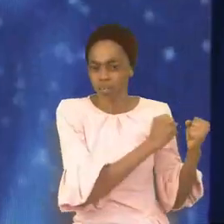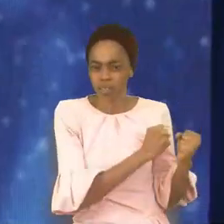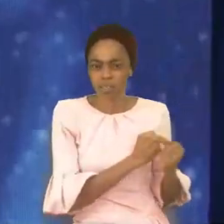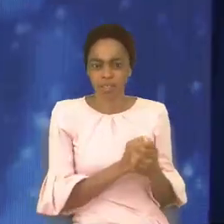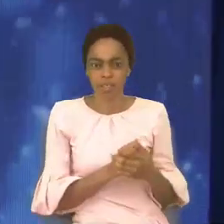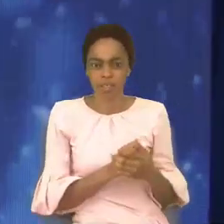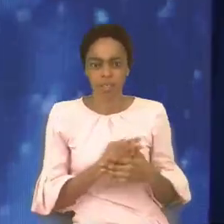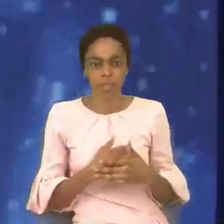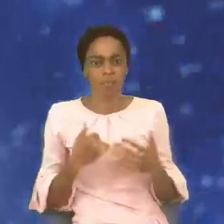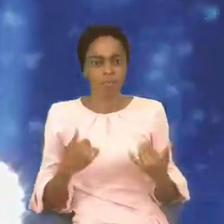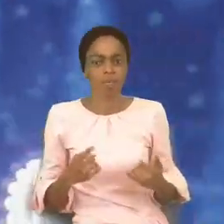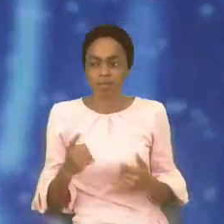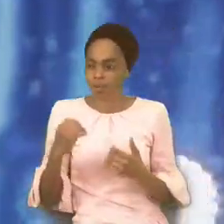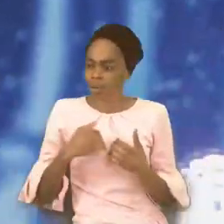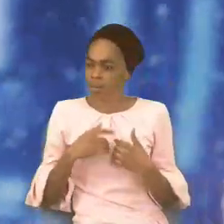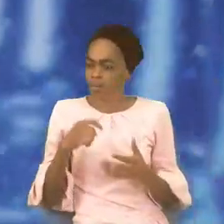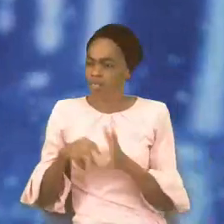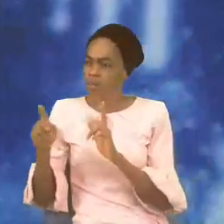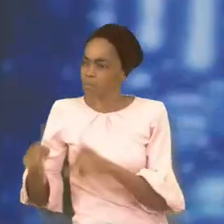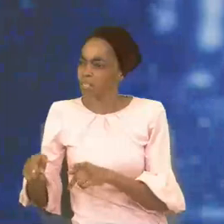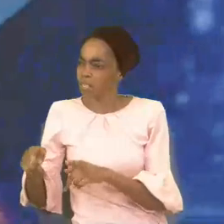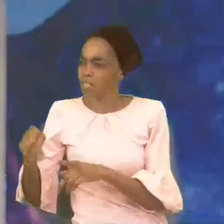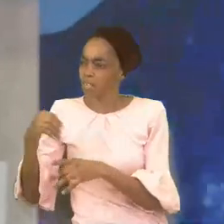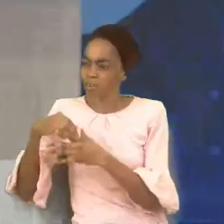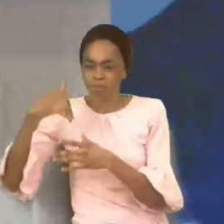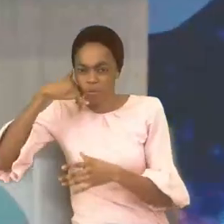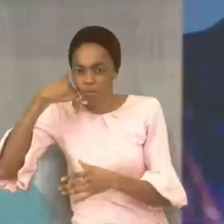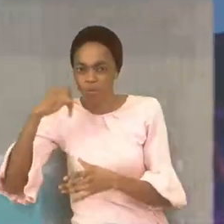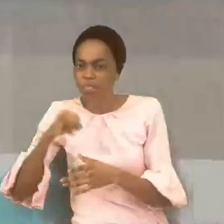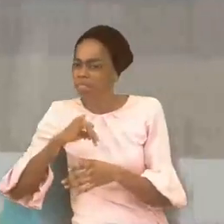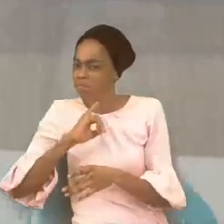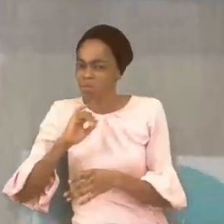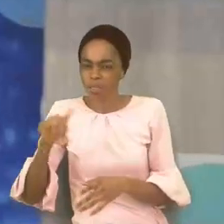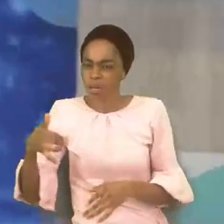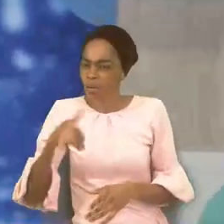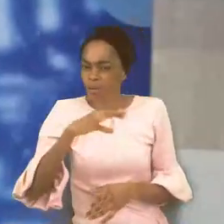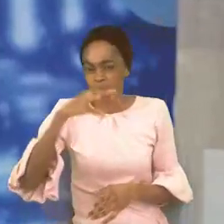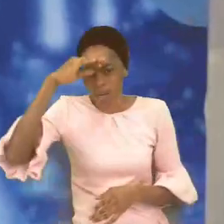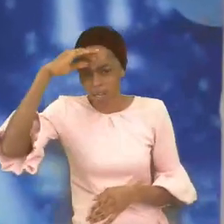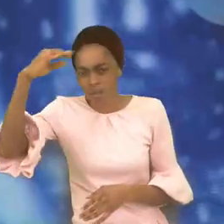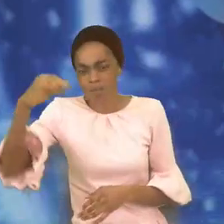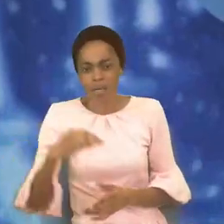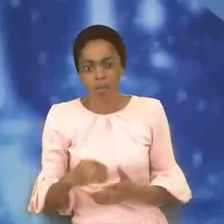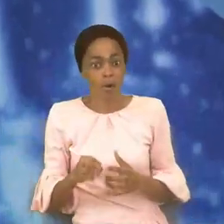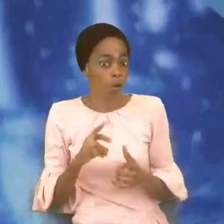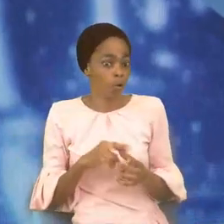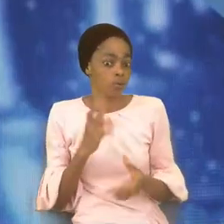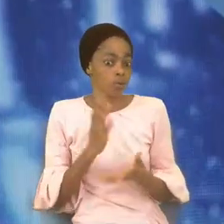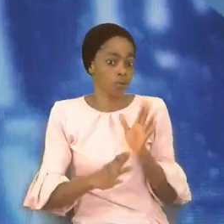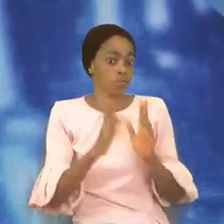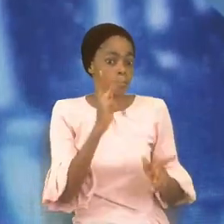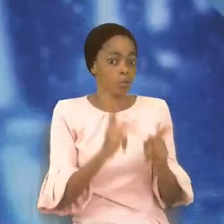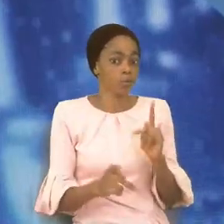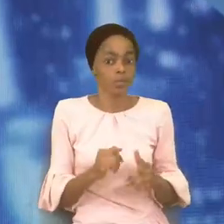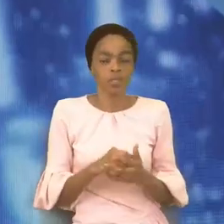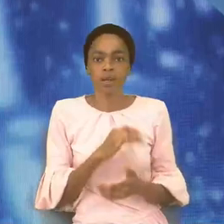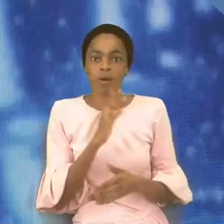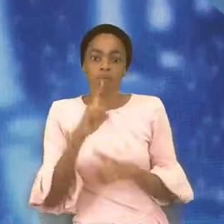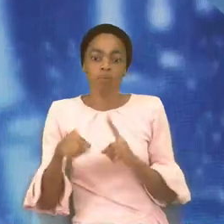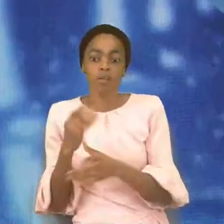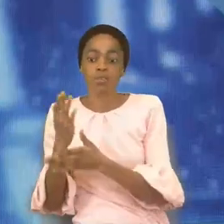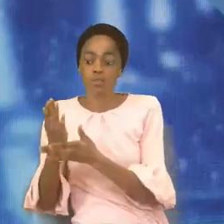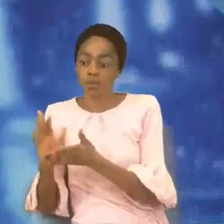L'autre est de l'autre côté au téléphone, c'est un homme, c'est simplement une femme. Ou bien quand ils entendent quelqu'un vient